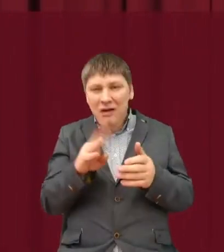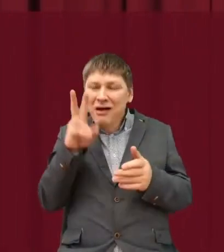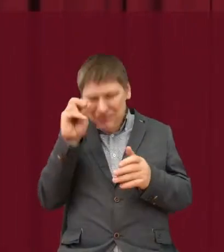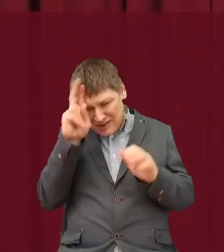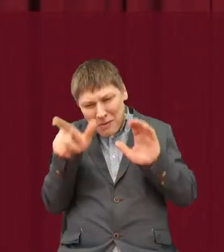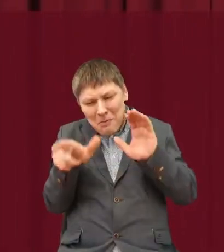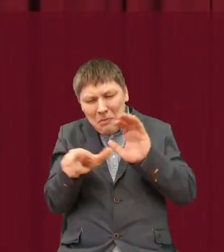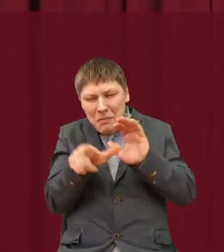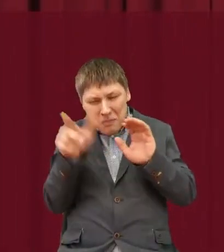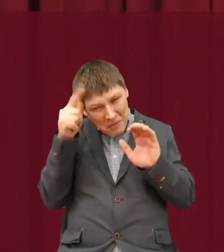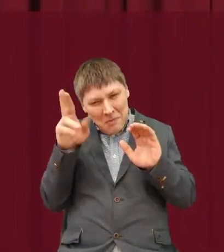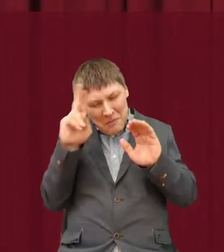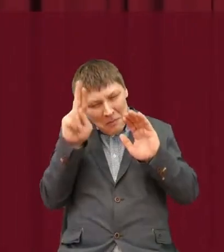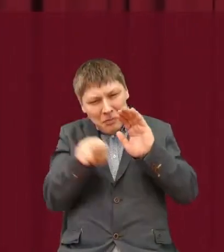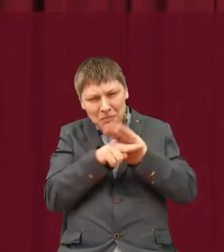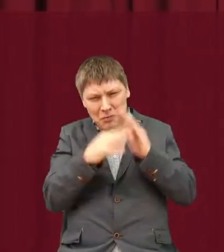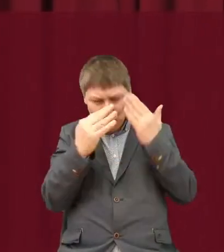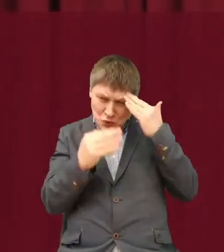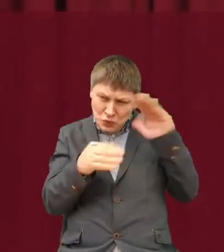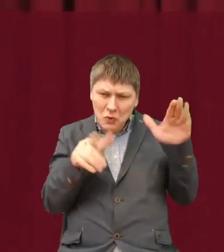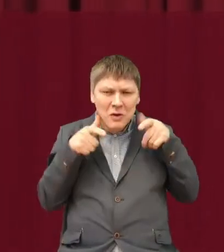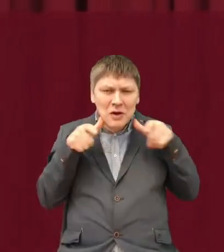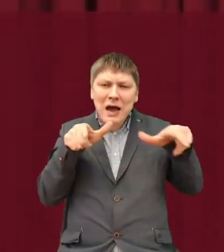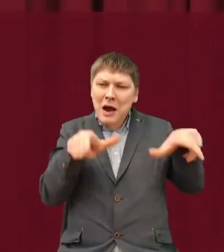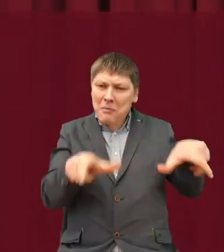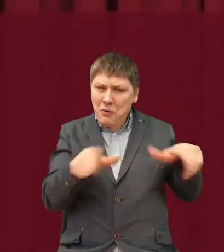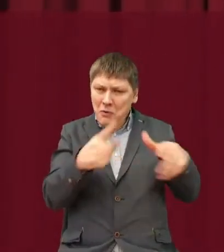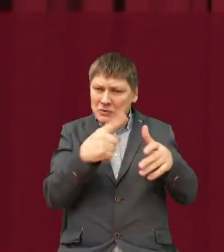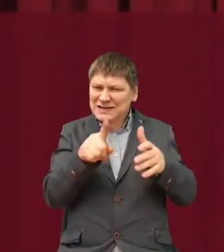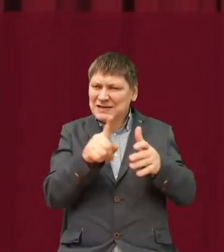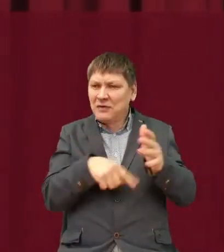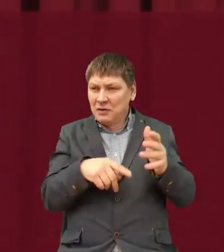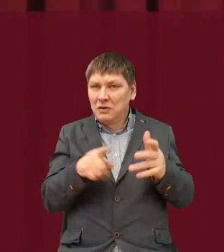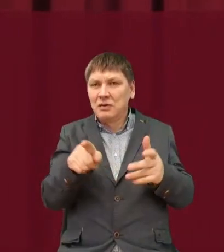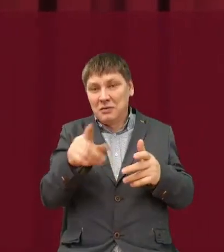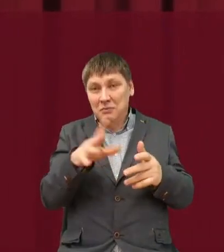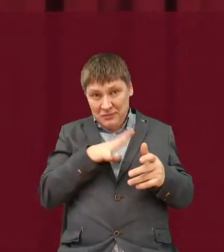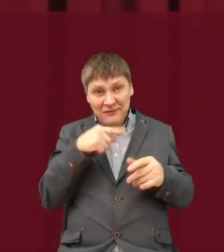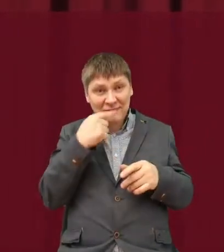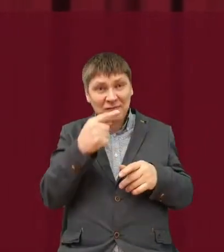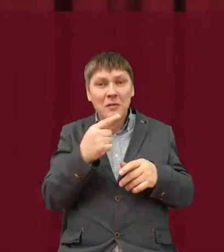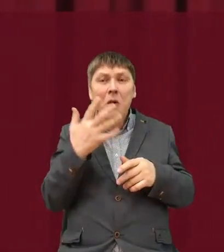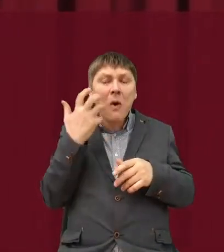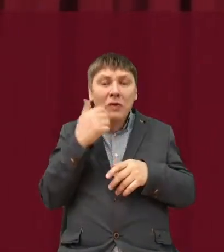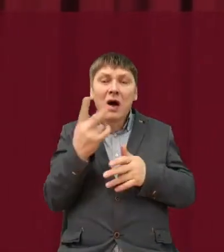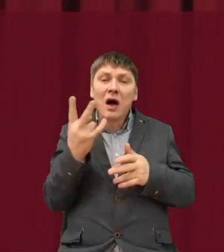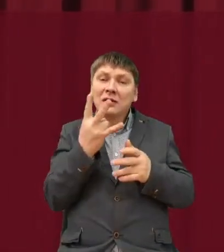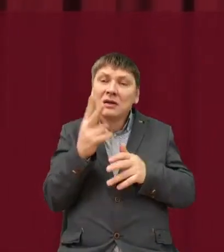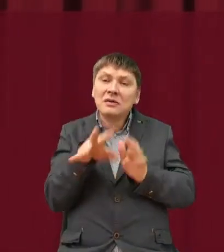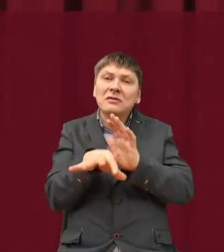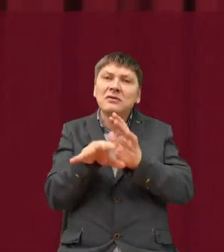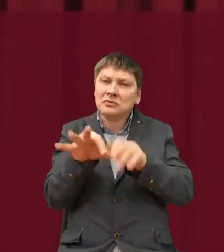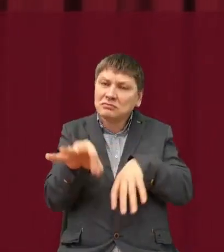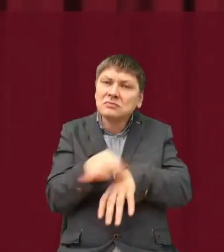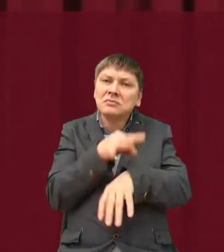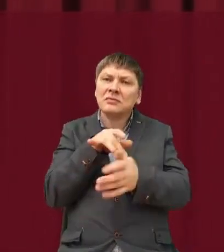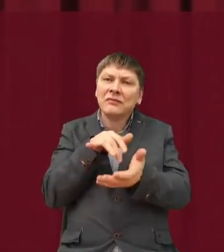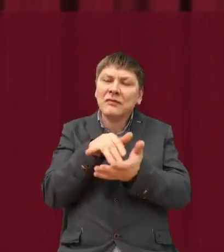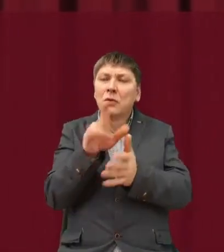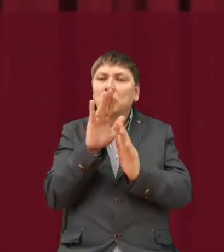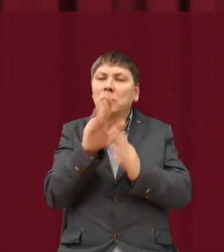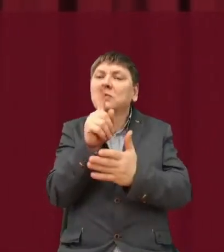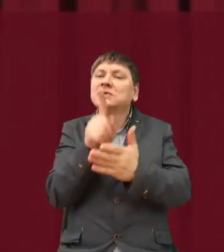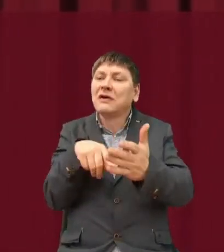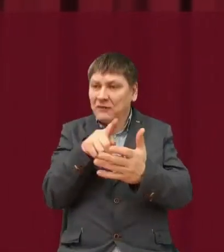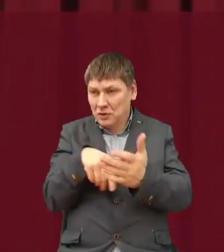чужое ярмоз неверными мы часто применяем Когда говорим о супружестве И это тоже большое напоминание для